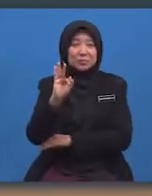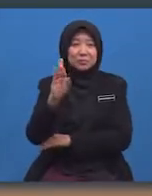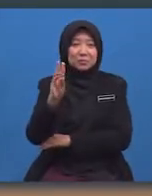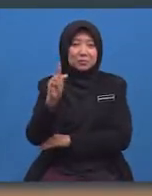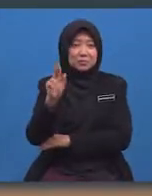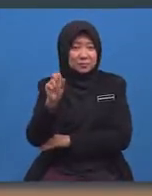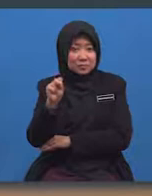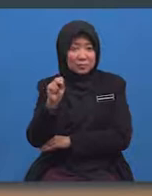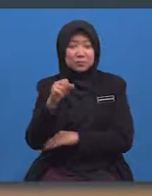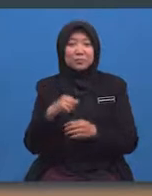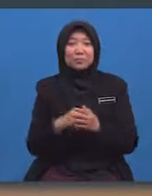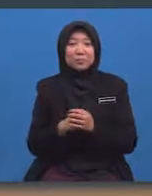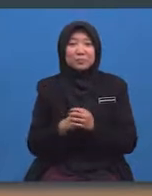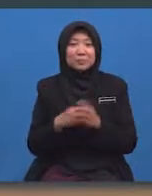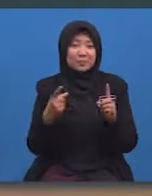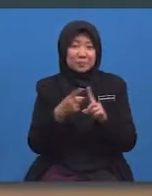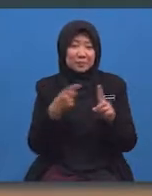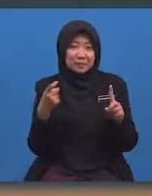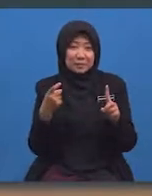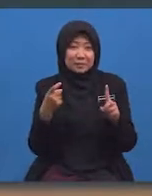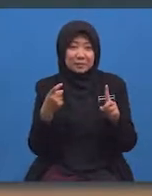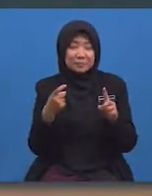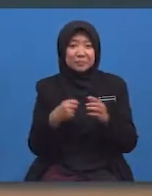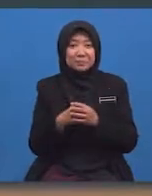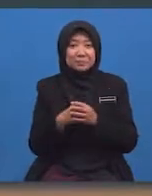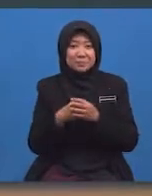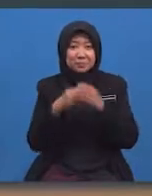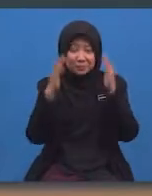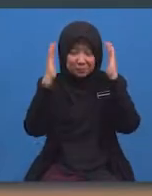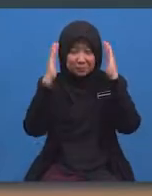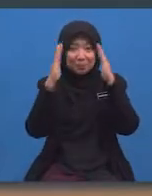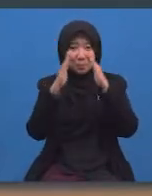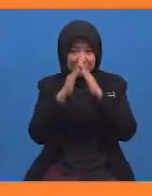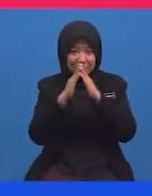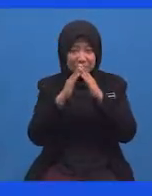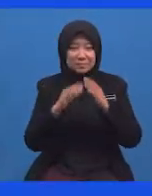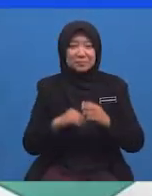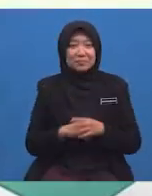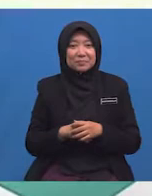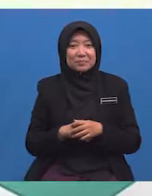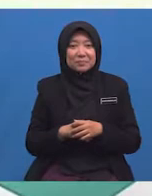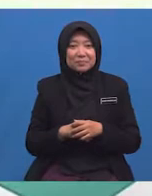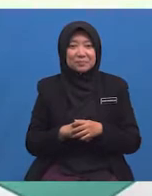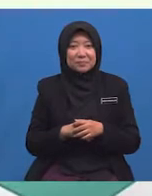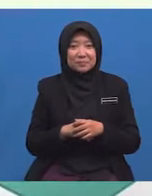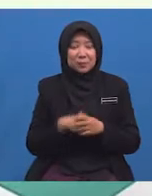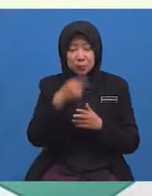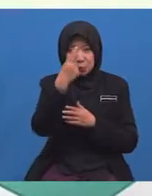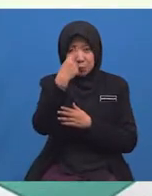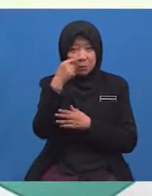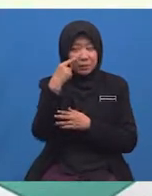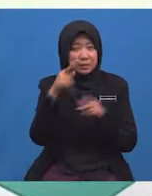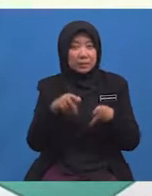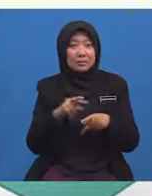bin Abdul Malik dari SMK Jeng Kedua, Maran, Pahang. Bagi mata pelajaran